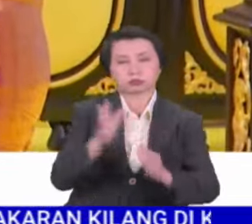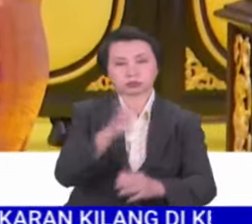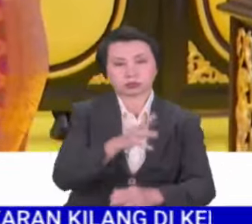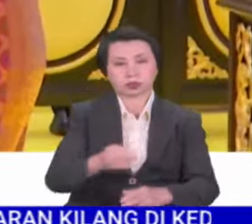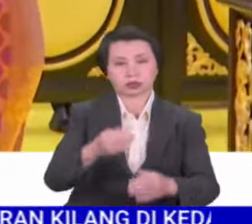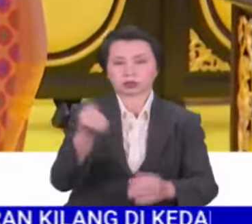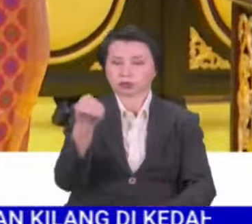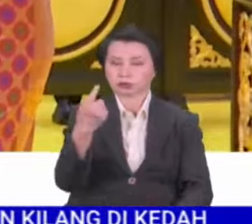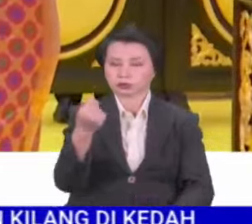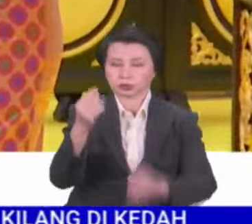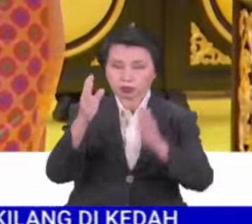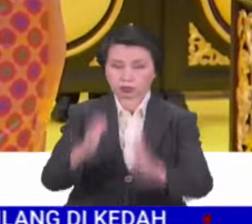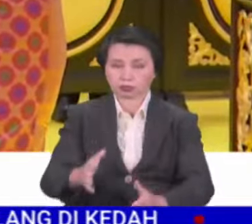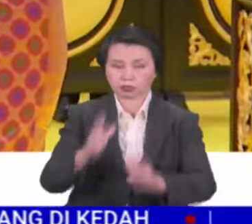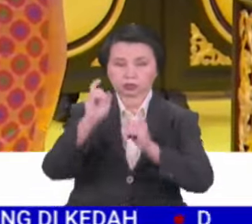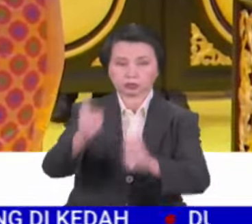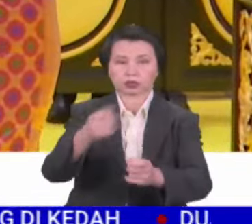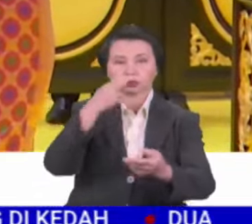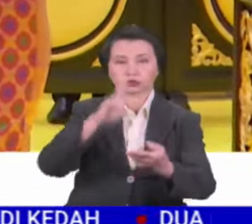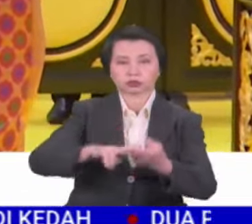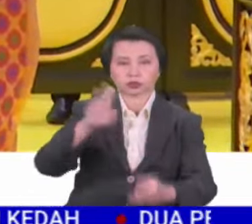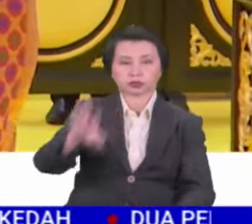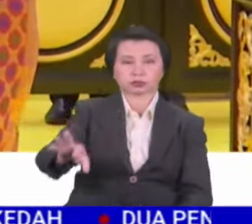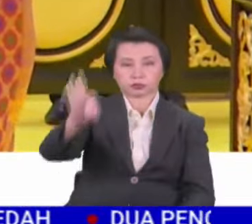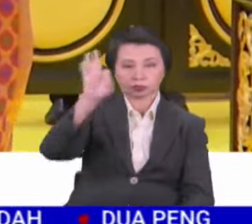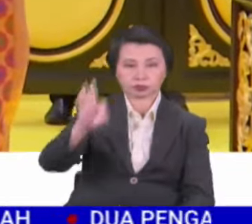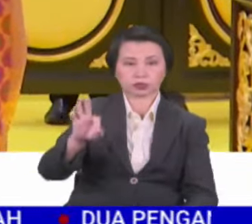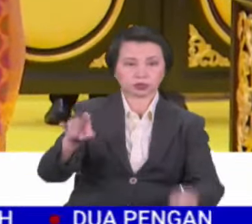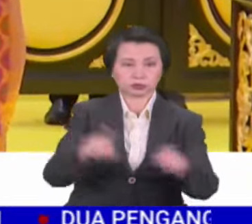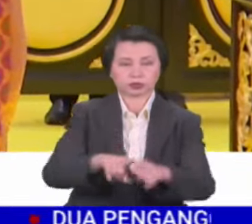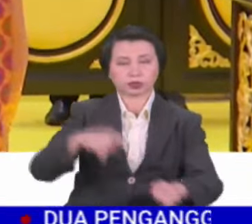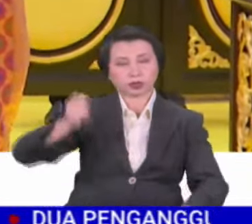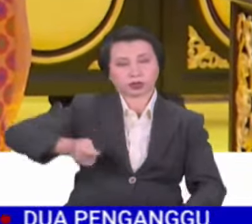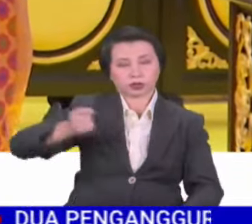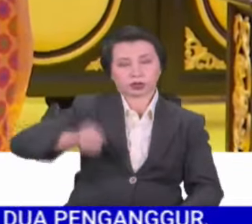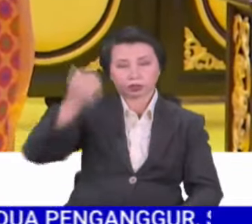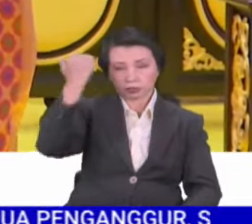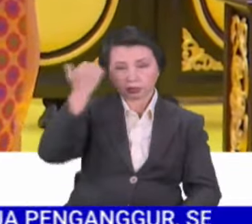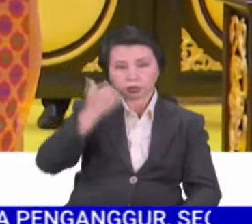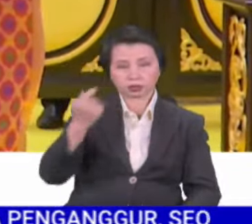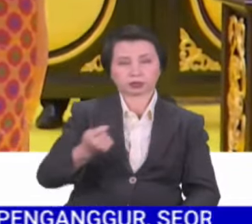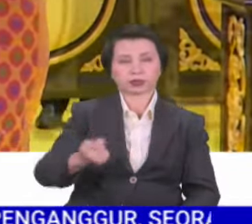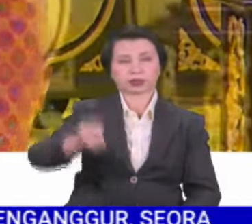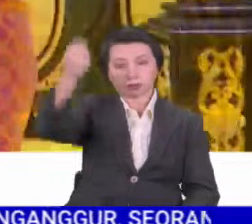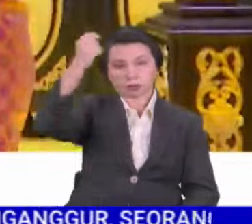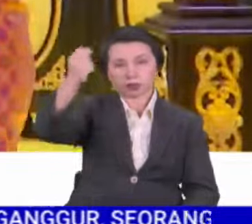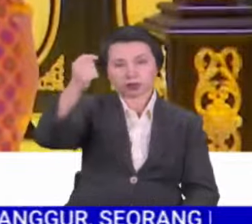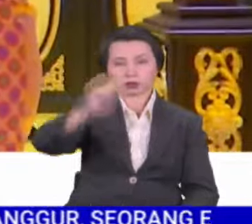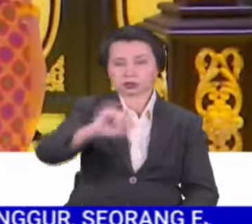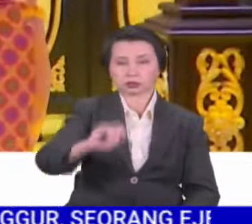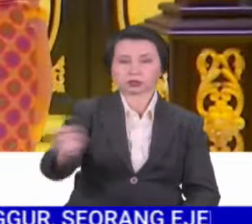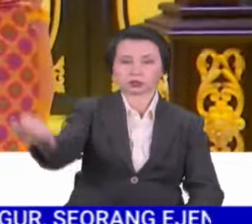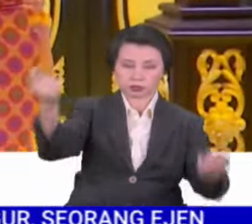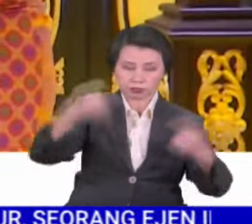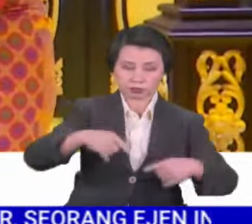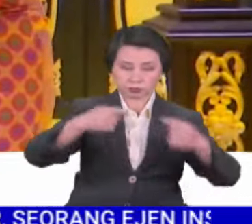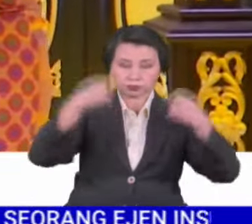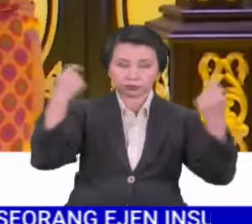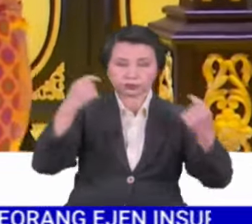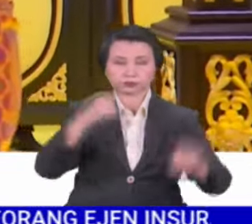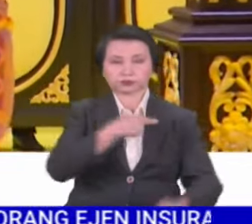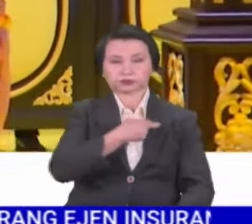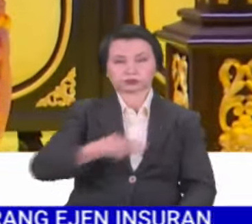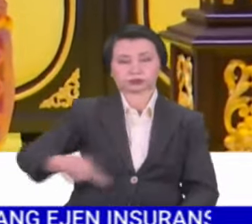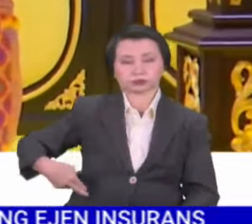11 penerima di kunikan surat cahaya pelantikan sebagai Hakim Mahkamah tinggi turut berkenaan berangkat ke istiadat perkenalan